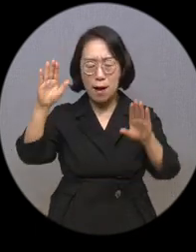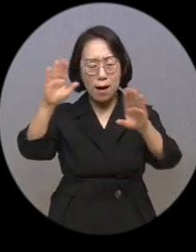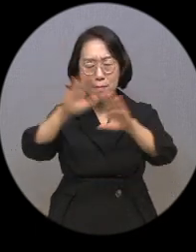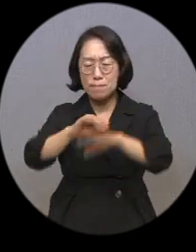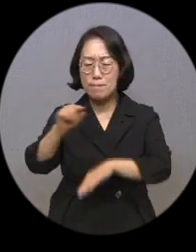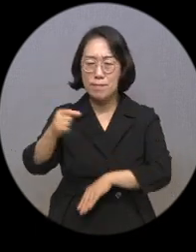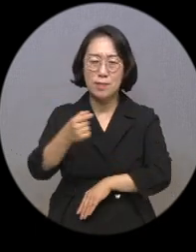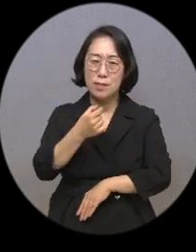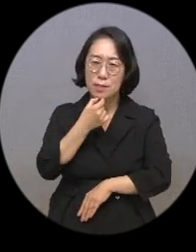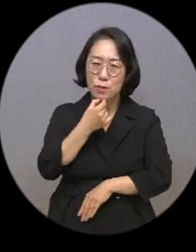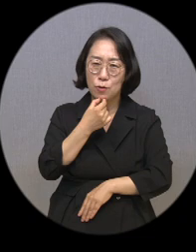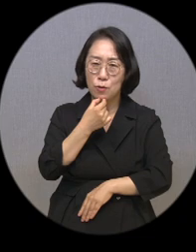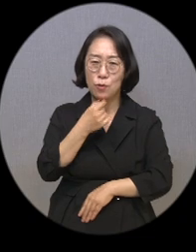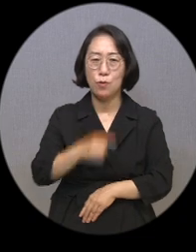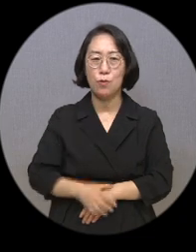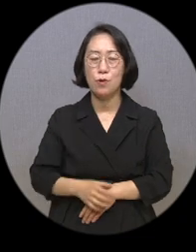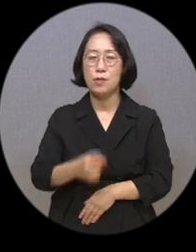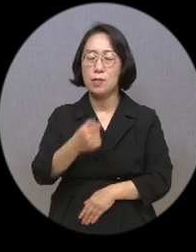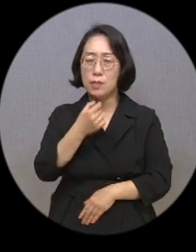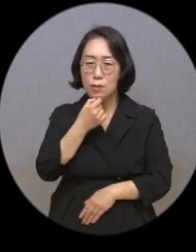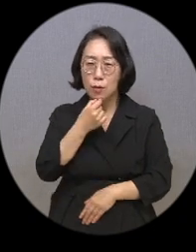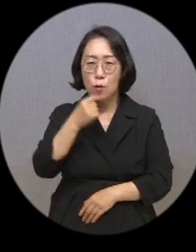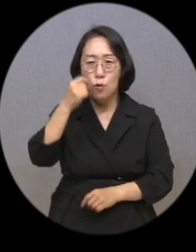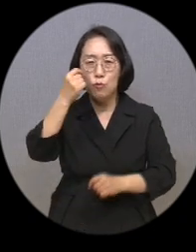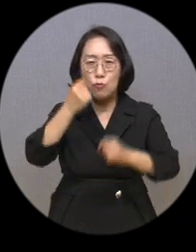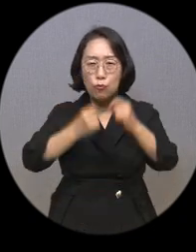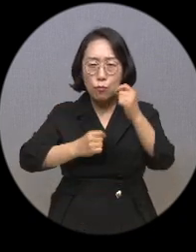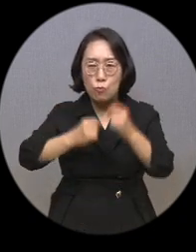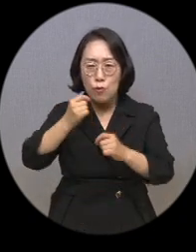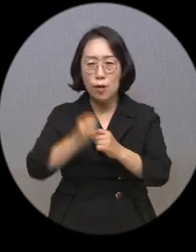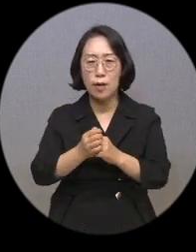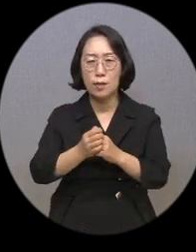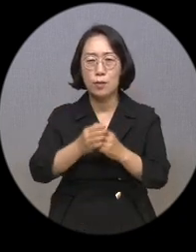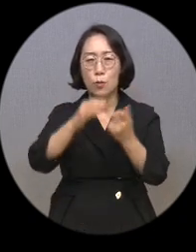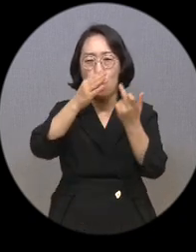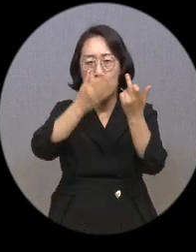달빨이 싫어 눈물같은 골짜기에 달빨이 싫어